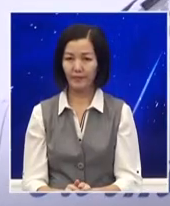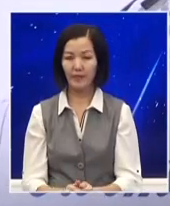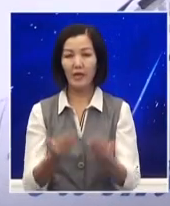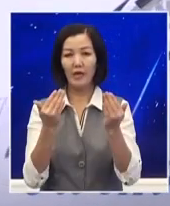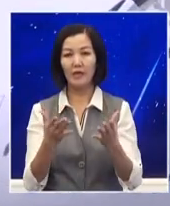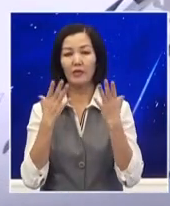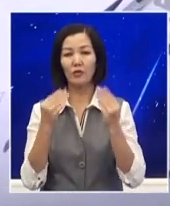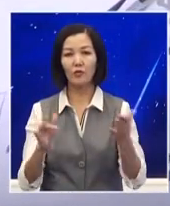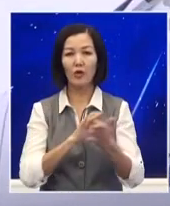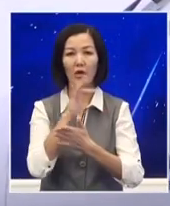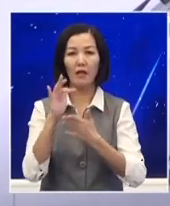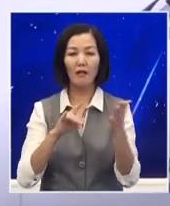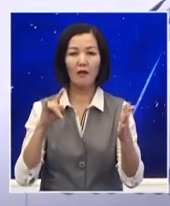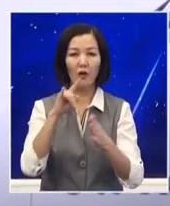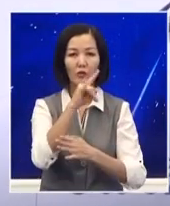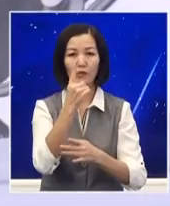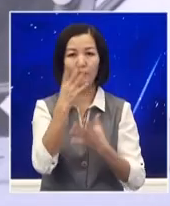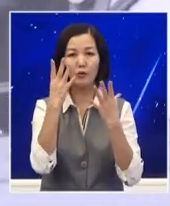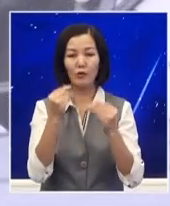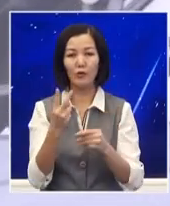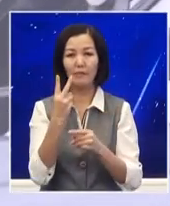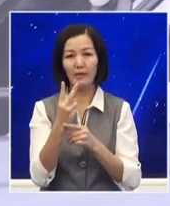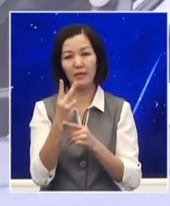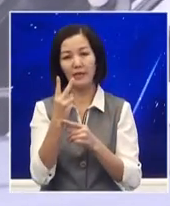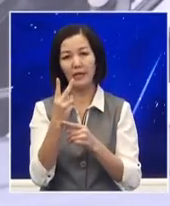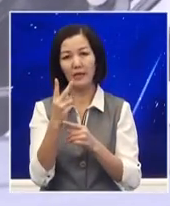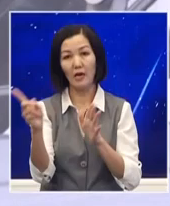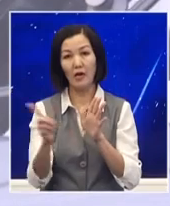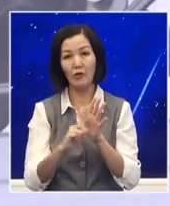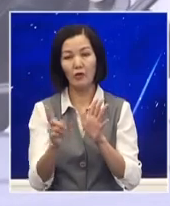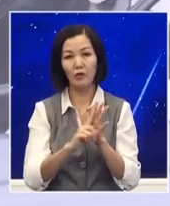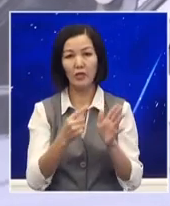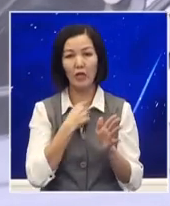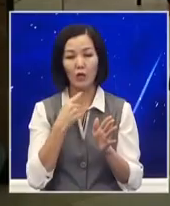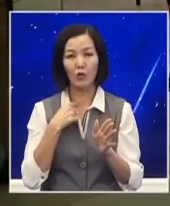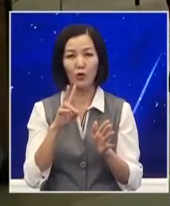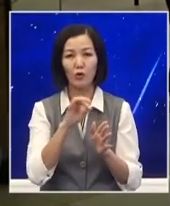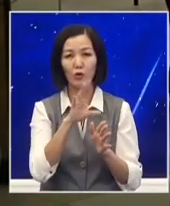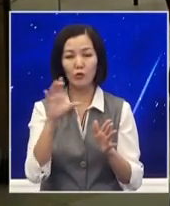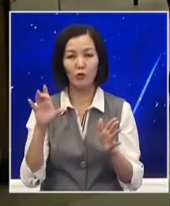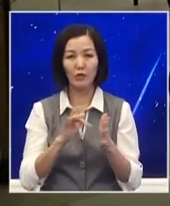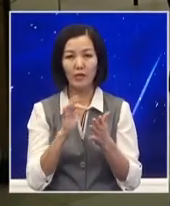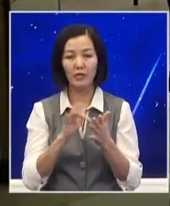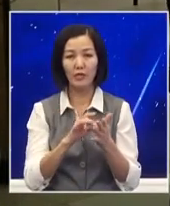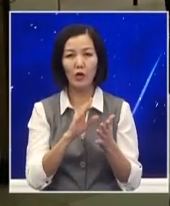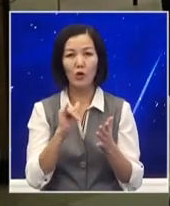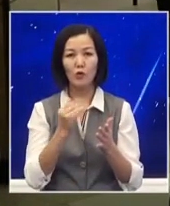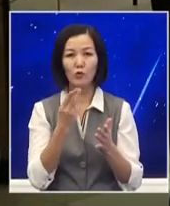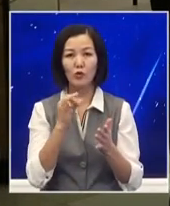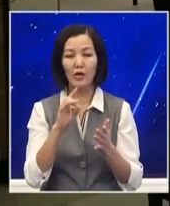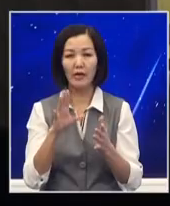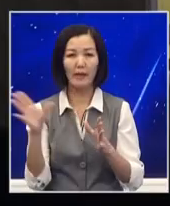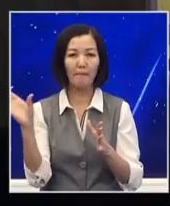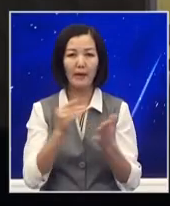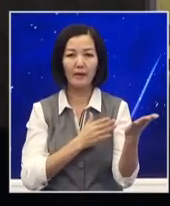Қазір кезде қалалық әуежайдан күніне бір-екі рейс ұшады. Ол Талдықорған Нұрсұлтан, Талдықорған Үшарал. Әуежай қызметкерлерінің айтуынша,